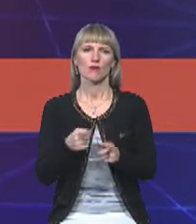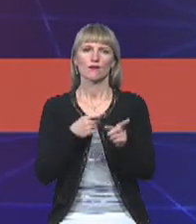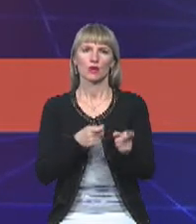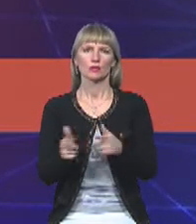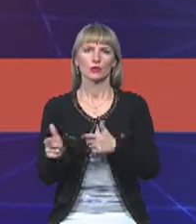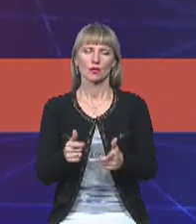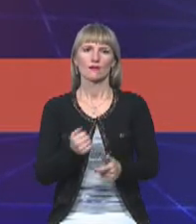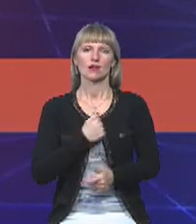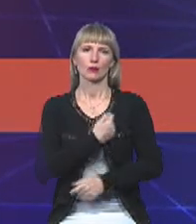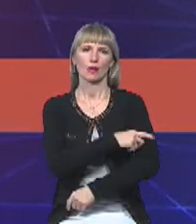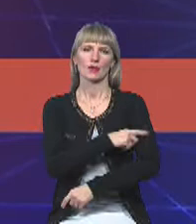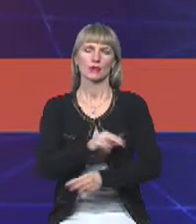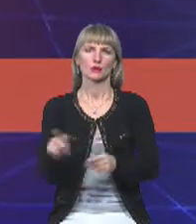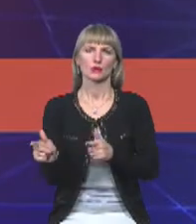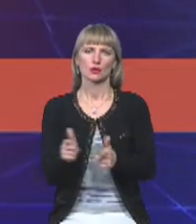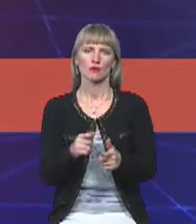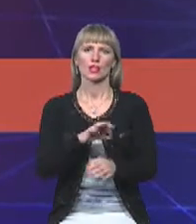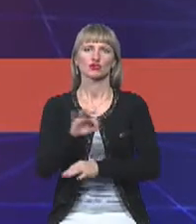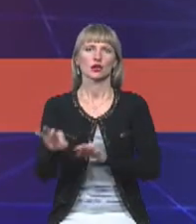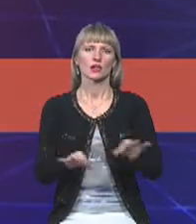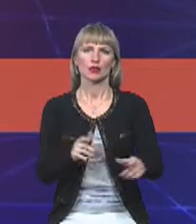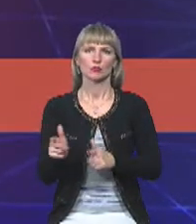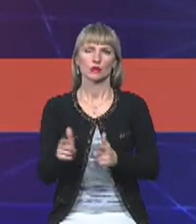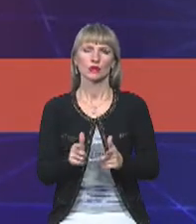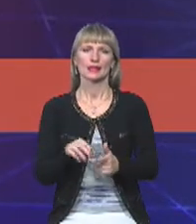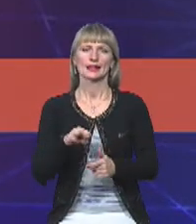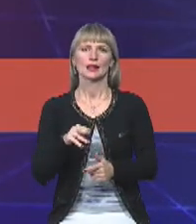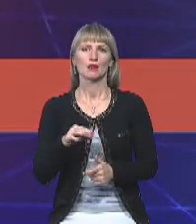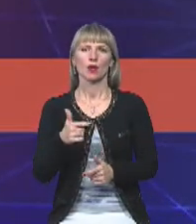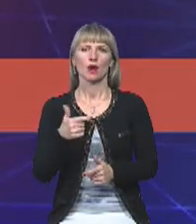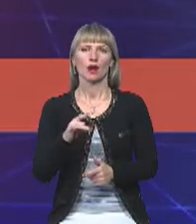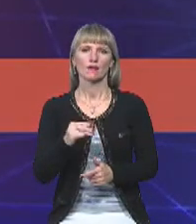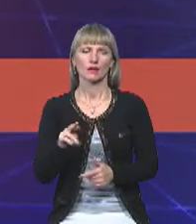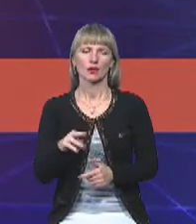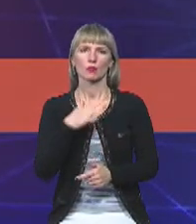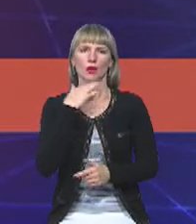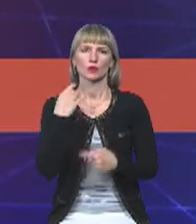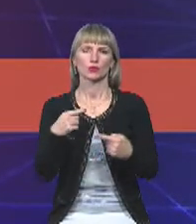підготовка, військово-медична підготовка, інженерна підготовка, топографія. І